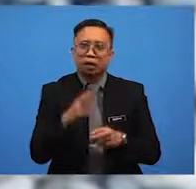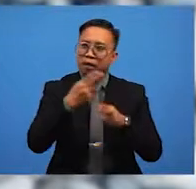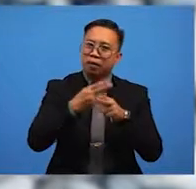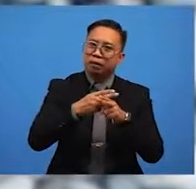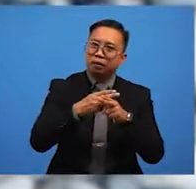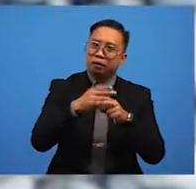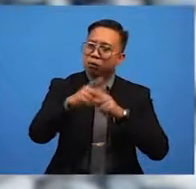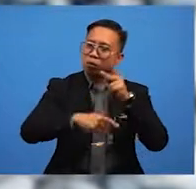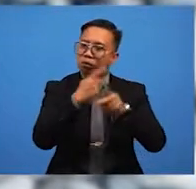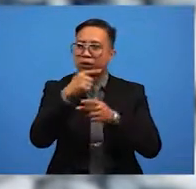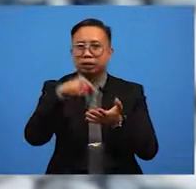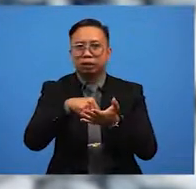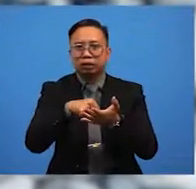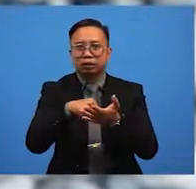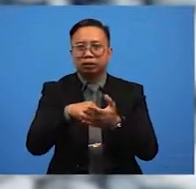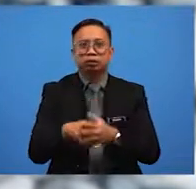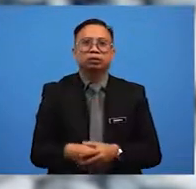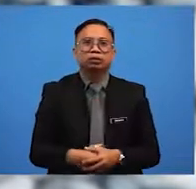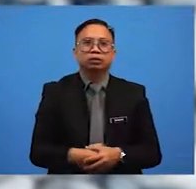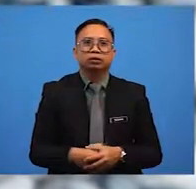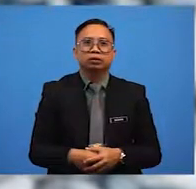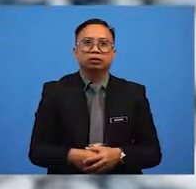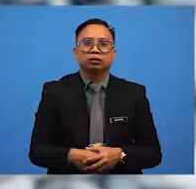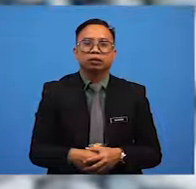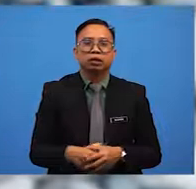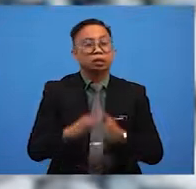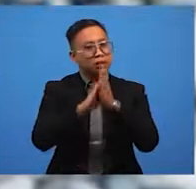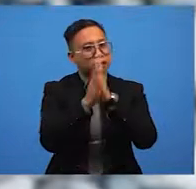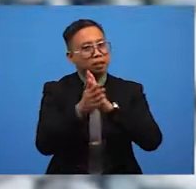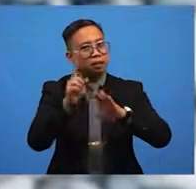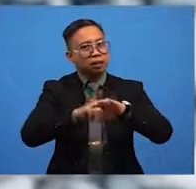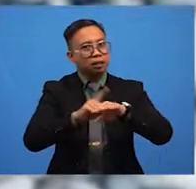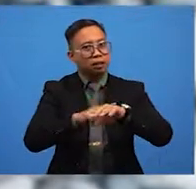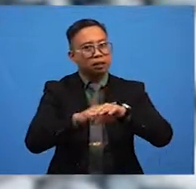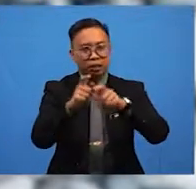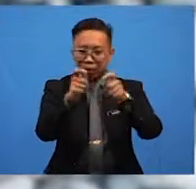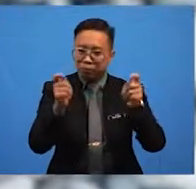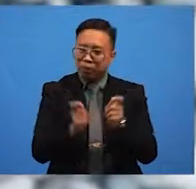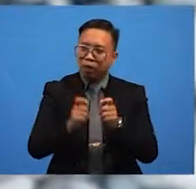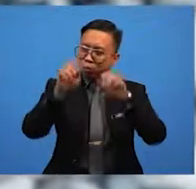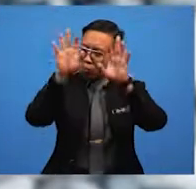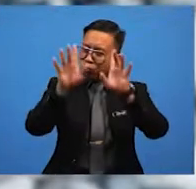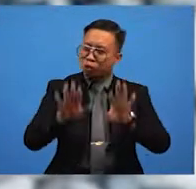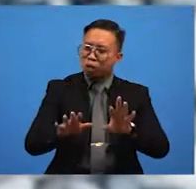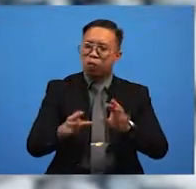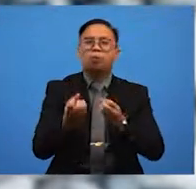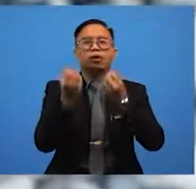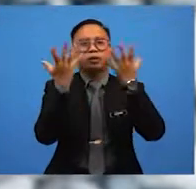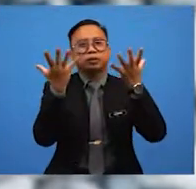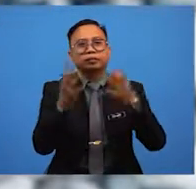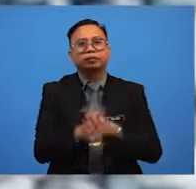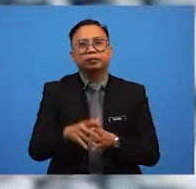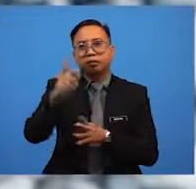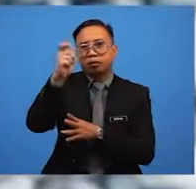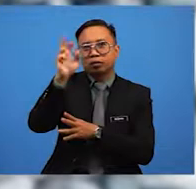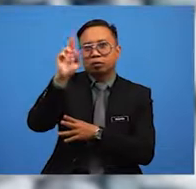ini, sudah pasti basah kering batuan berlaku di kawasan yang menerima hujan yang lebat di kawasan